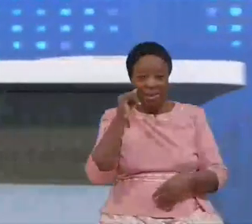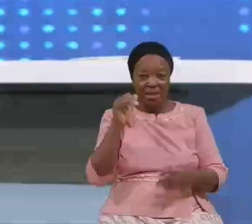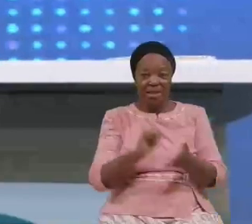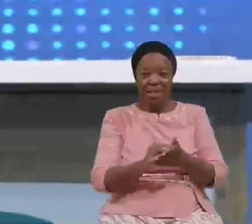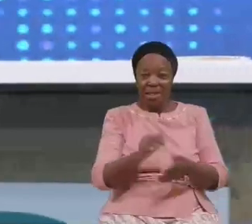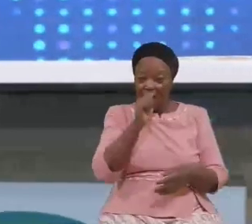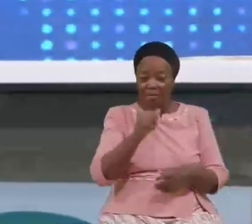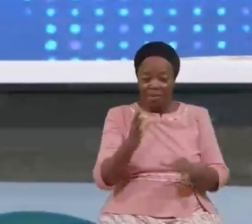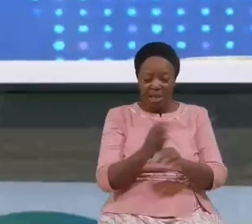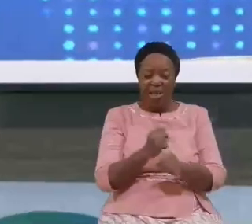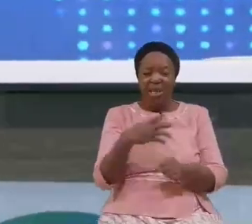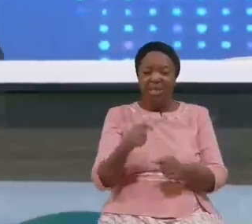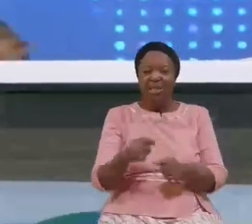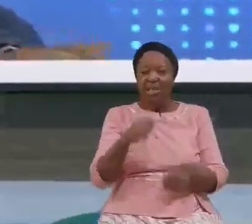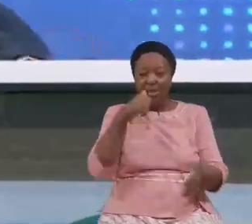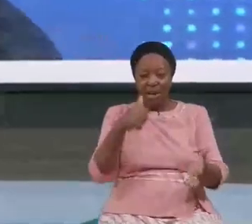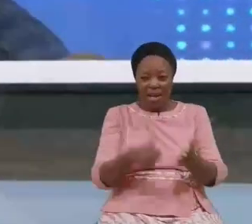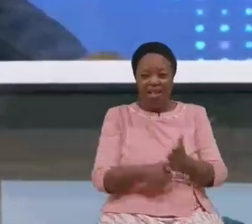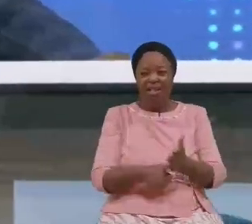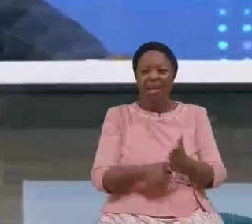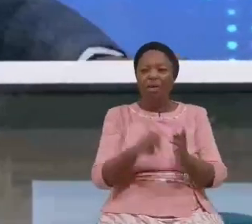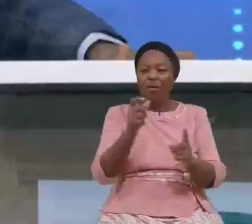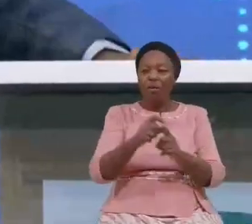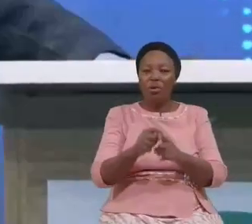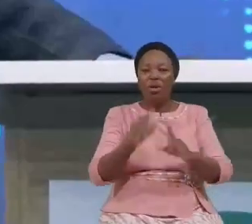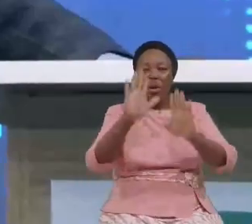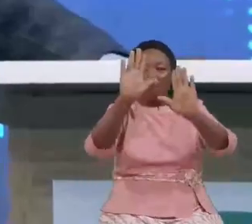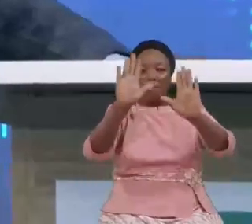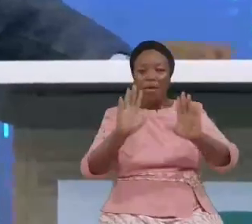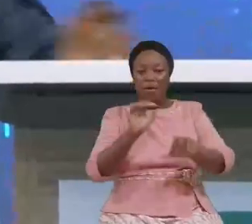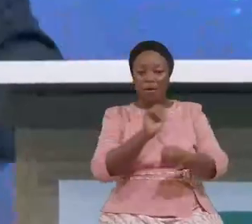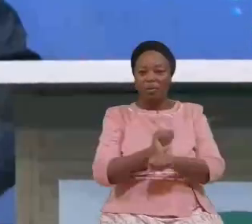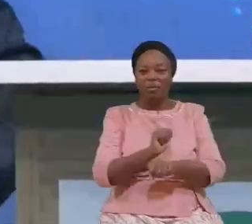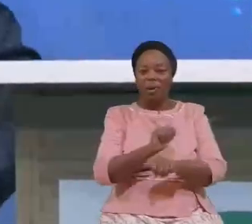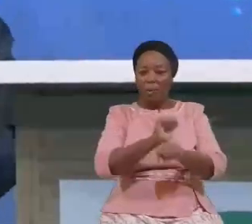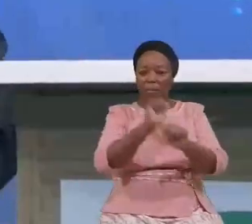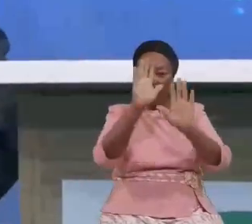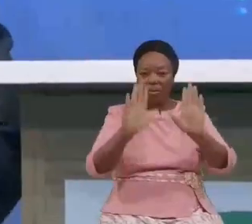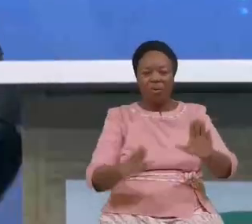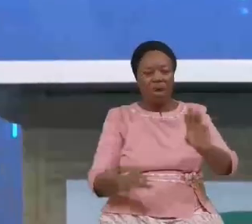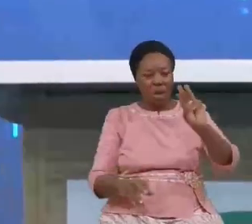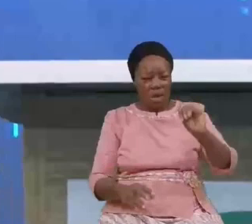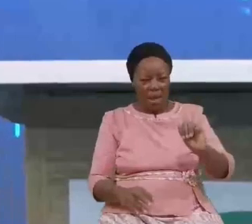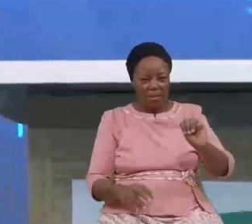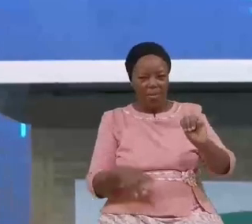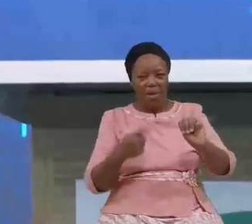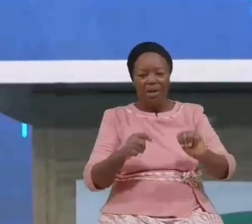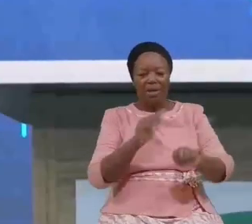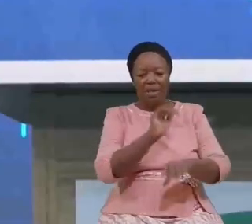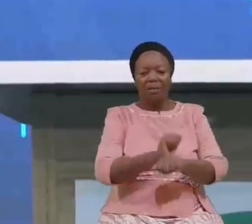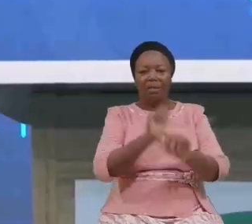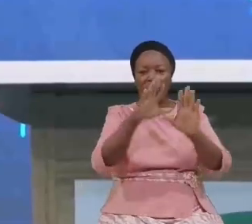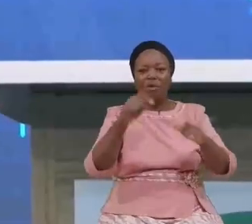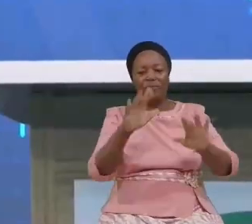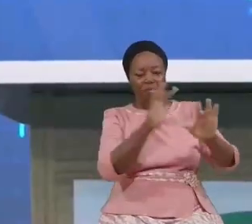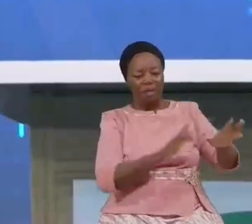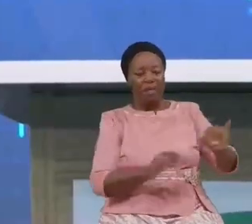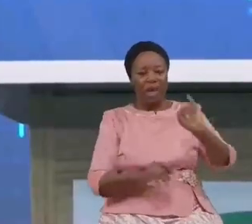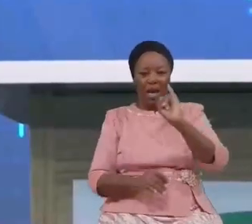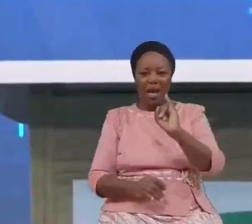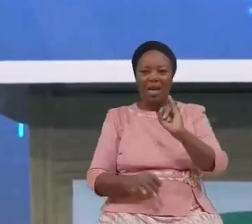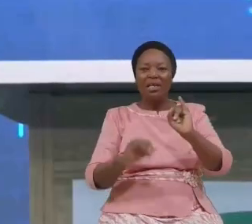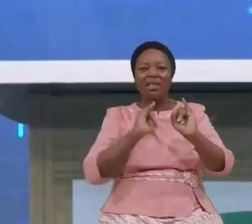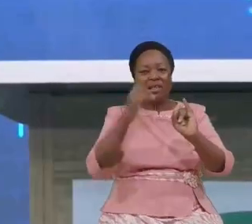je vous disais hier que je considère les lettres du mot miracle miracle de musique c'est pour